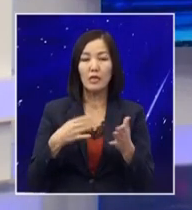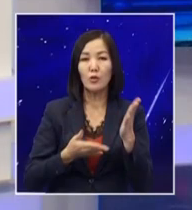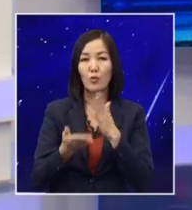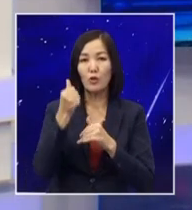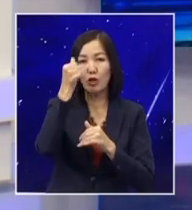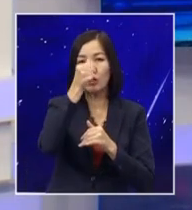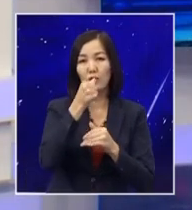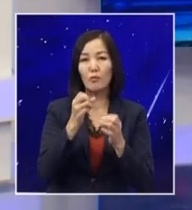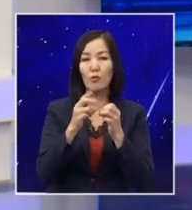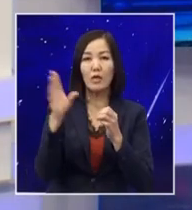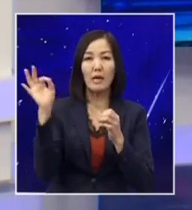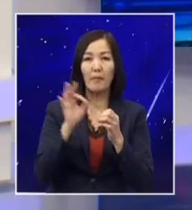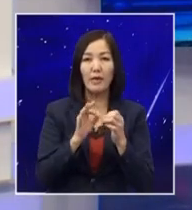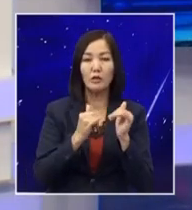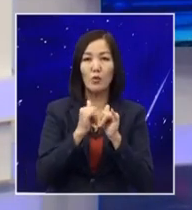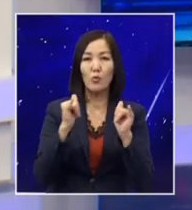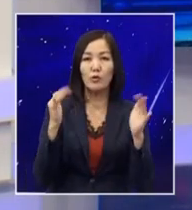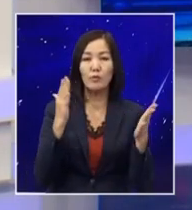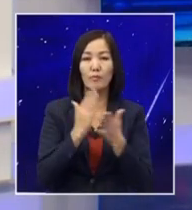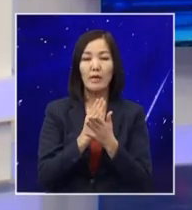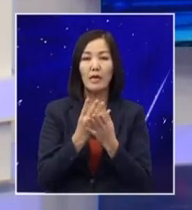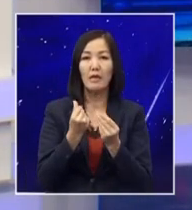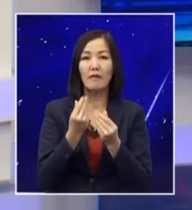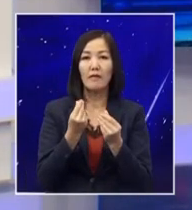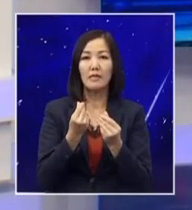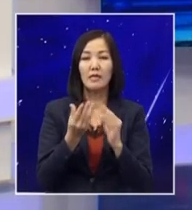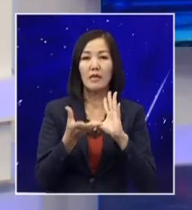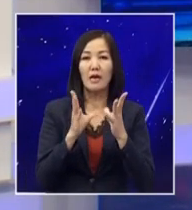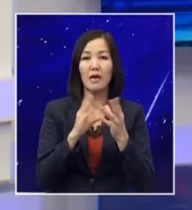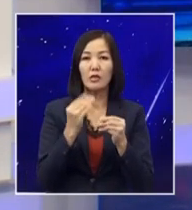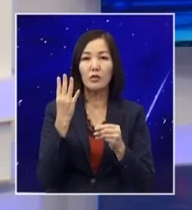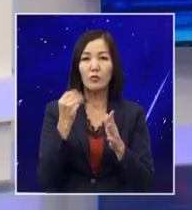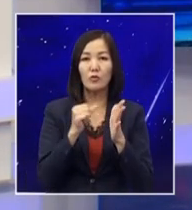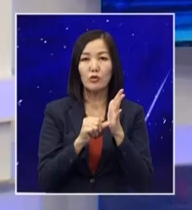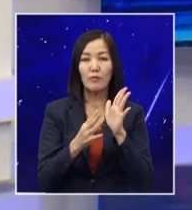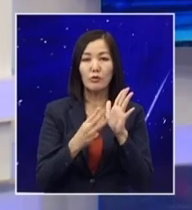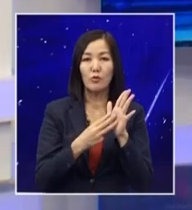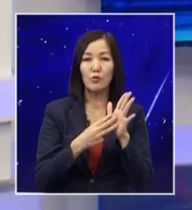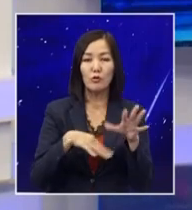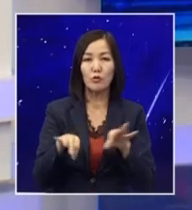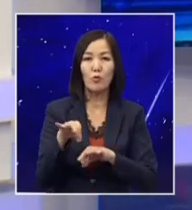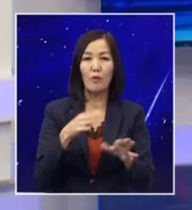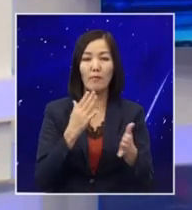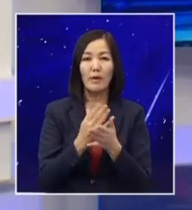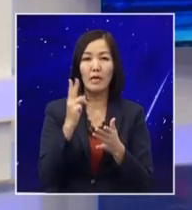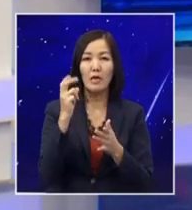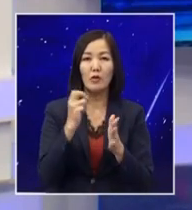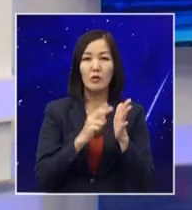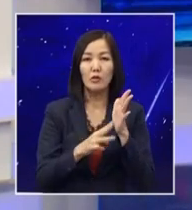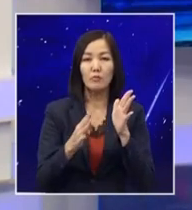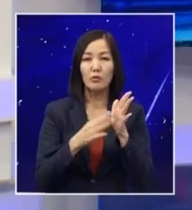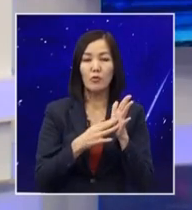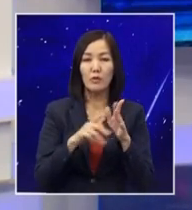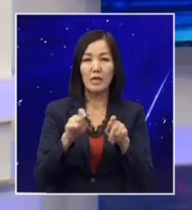салыстырғанда 12%-ға өсім бар. Аймақтың инвестициялық қоржынында 469 жоба бар, оның 279-ы жұмыс